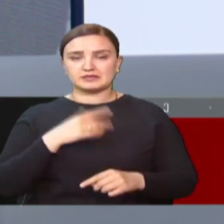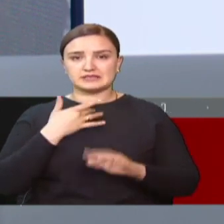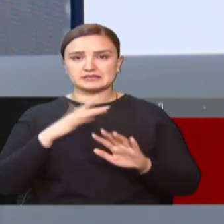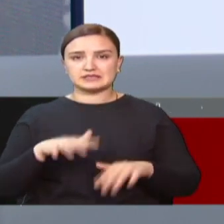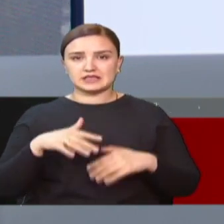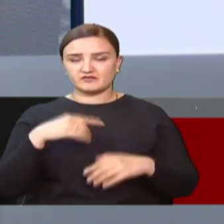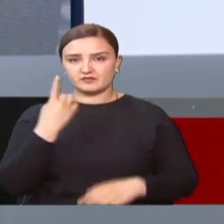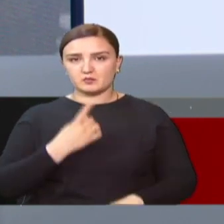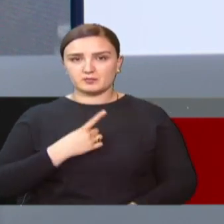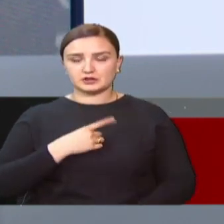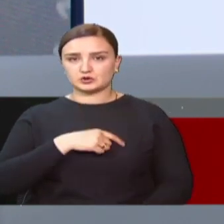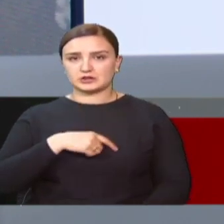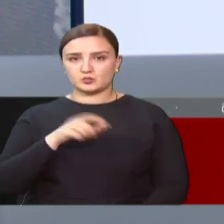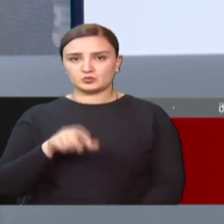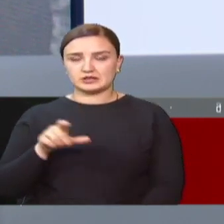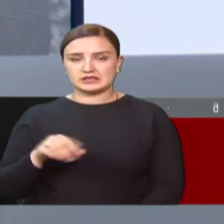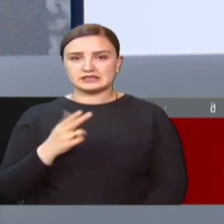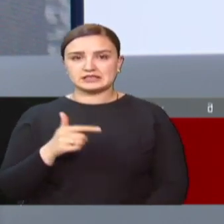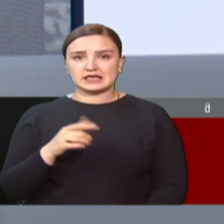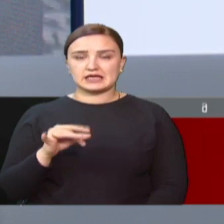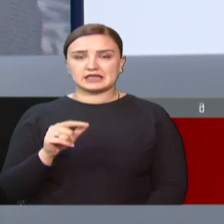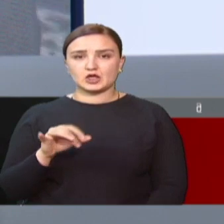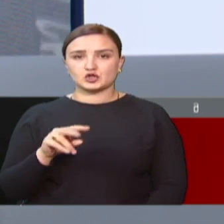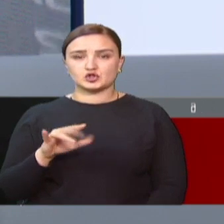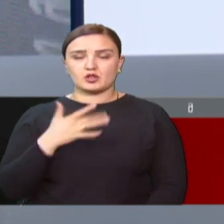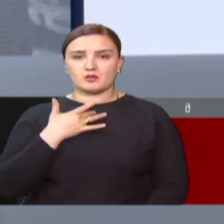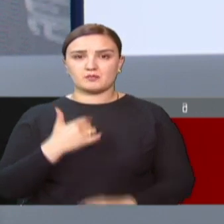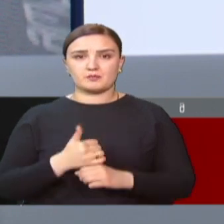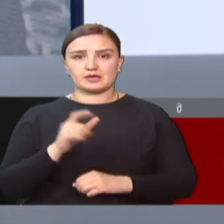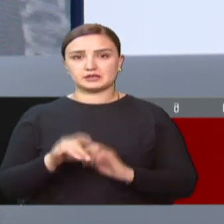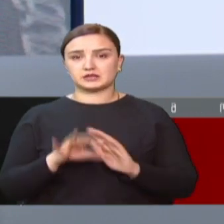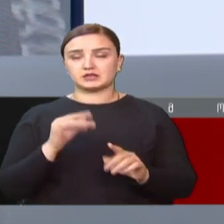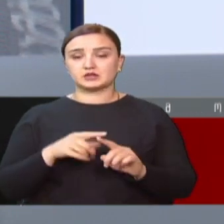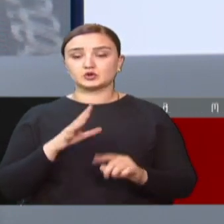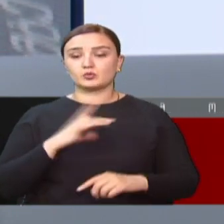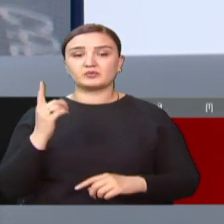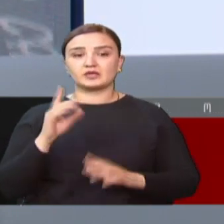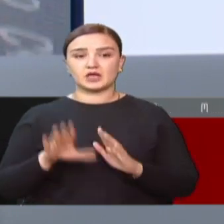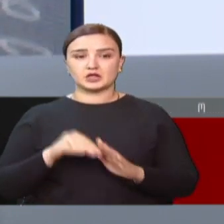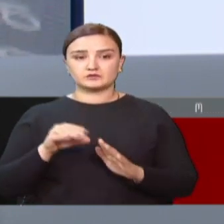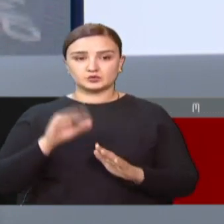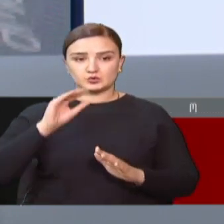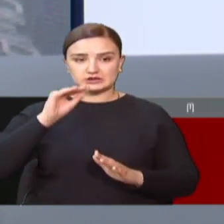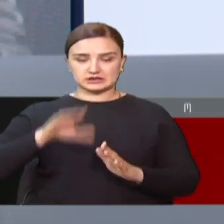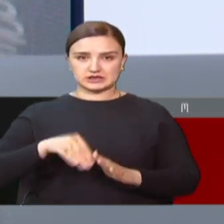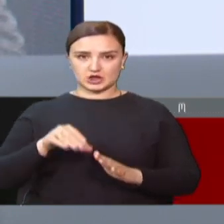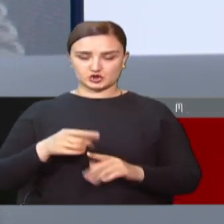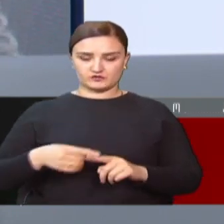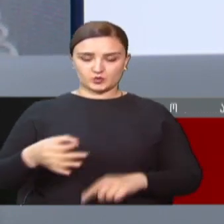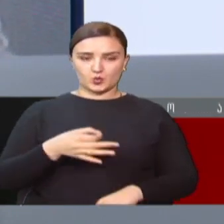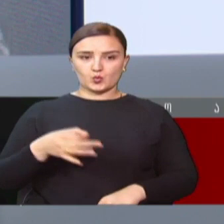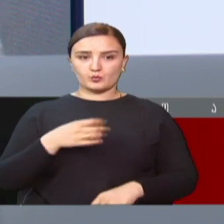საკრებულოების მაჟორიტარი დეპუტატები და ცაგერის და თერჯოლის მერები აირჩიეს. Ეს იყო პირველი არჩევნები, როცა საარჩევნო უბნების დიდ